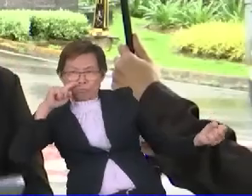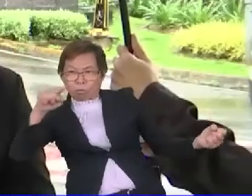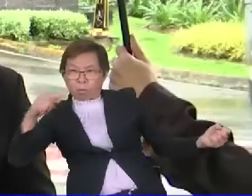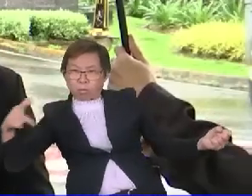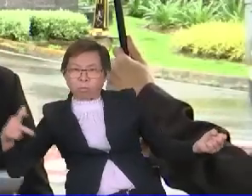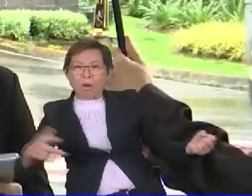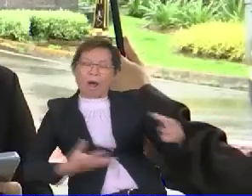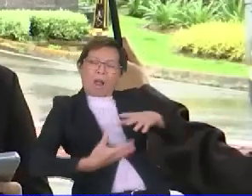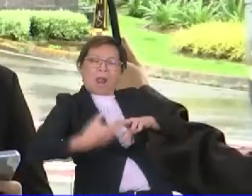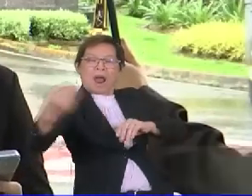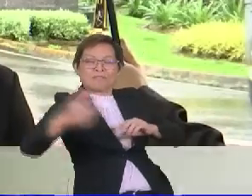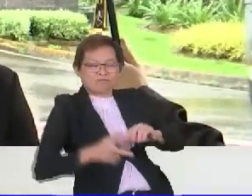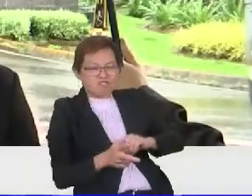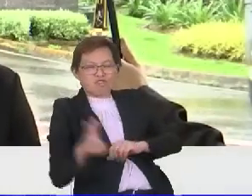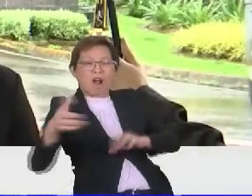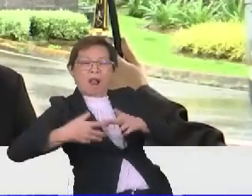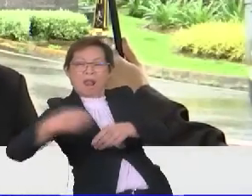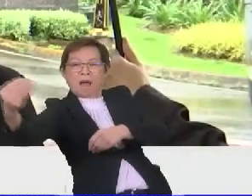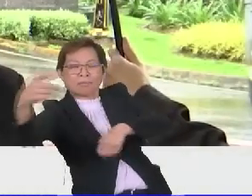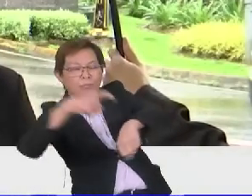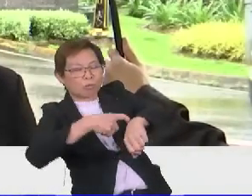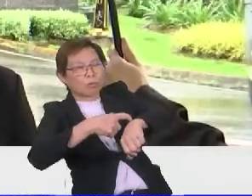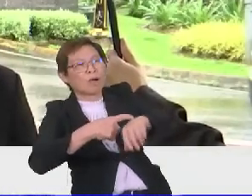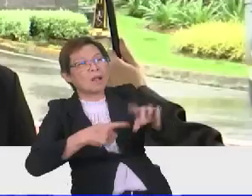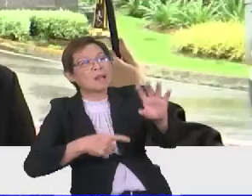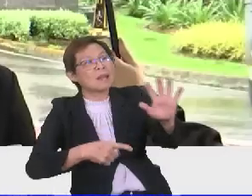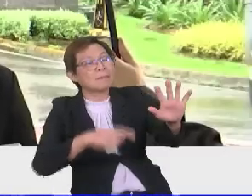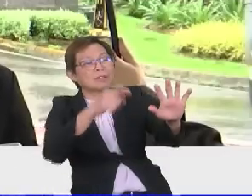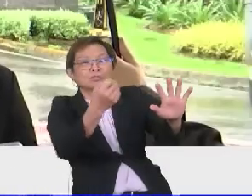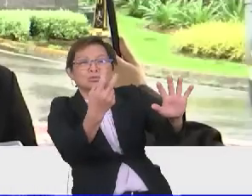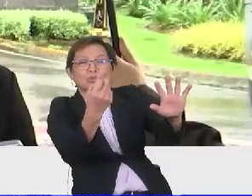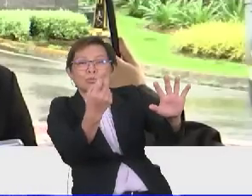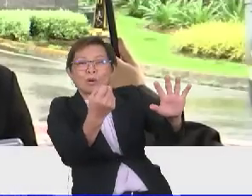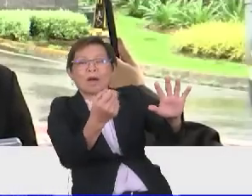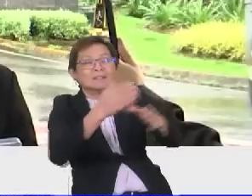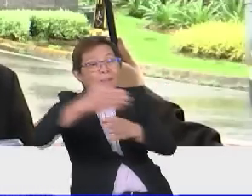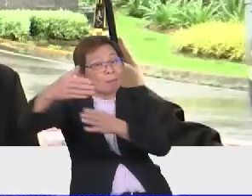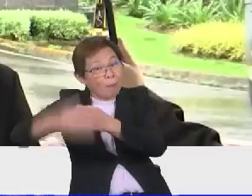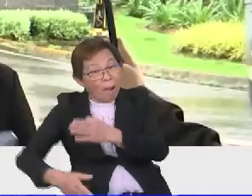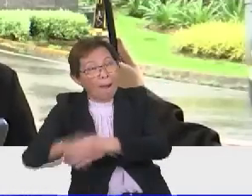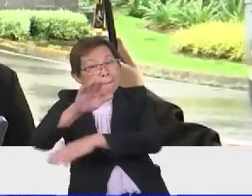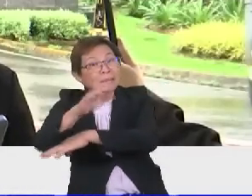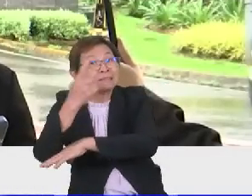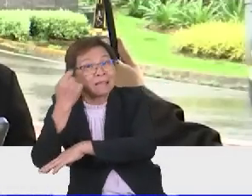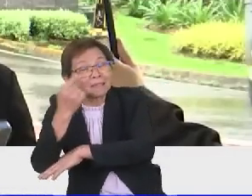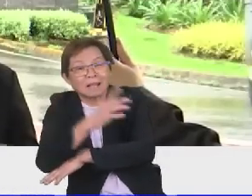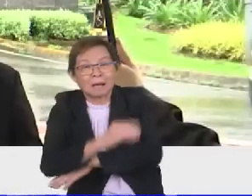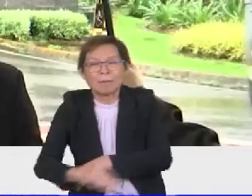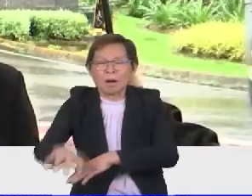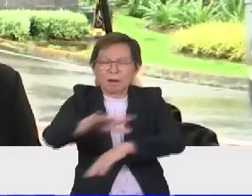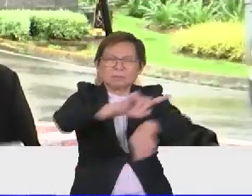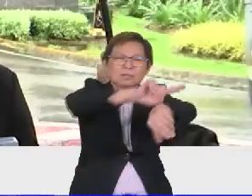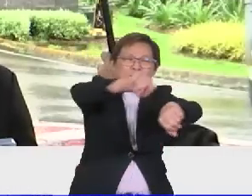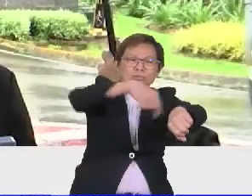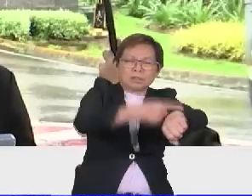meninggalkan istana seri Kinabalu kira-kira pada pukul 05.12 setelah petang tadi setelah hampir